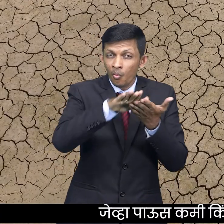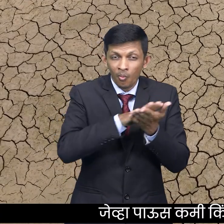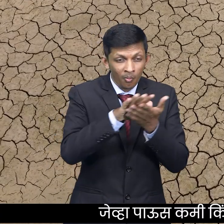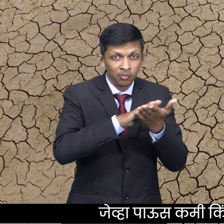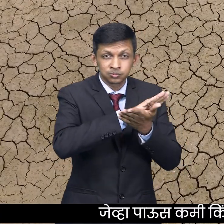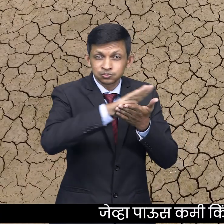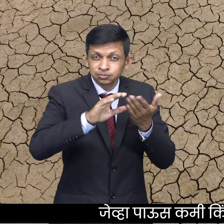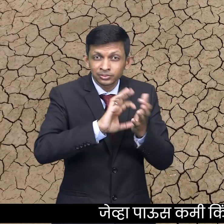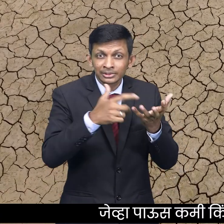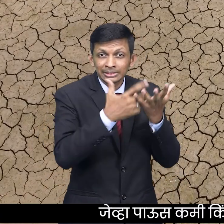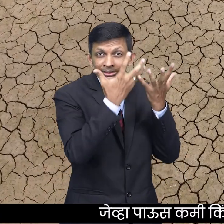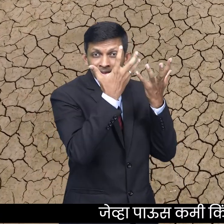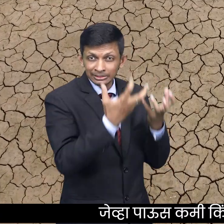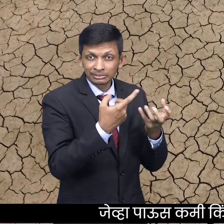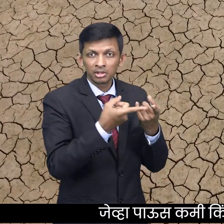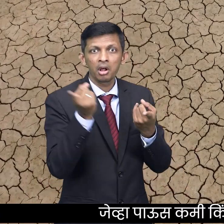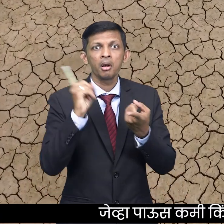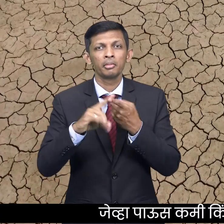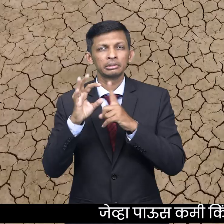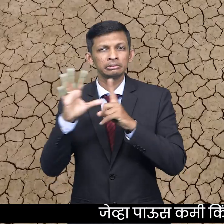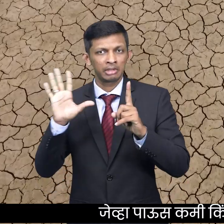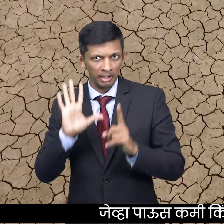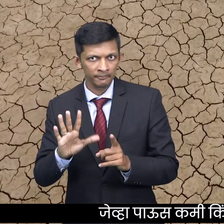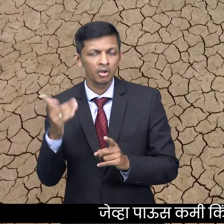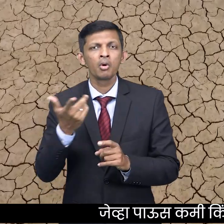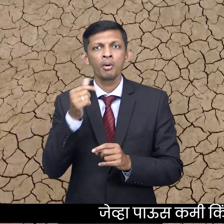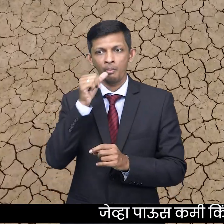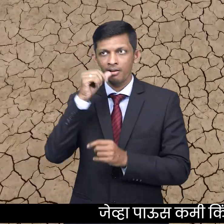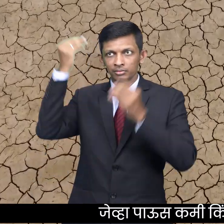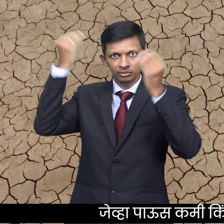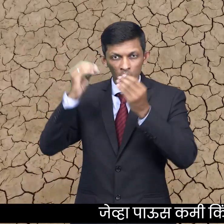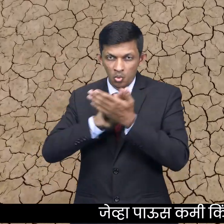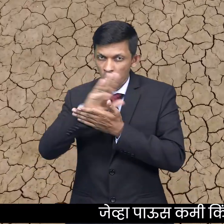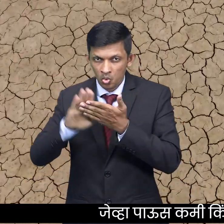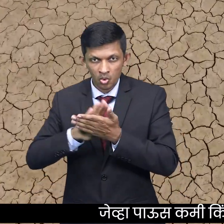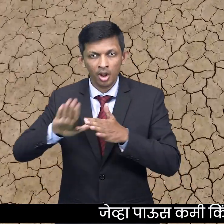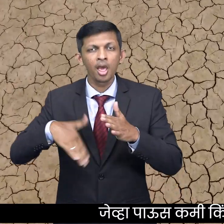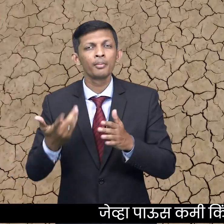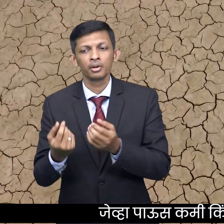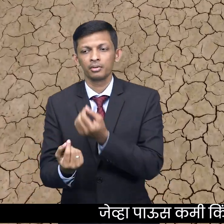जेव्हा पाऊस कमी किंवा अजिबात पडत नाही तेव्हा दुष्काळ पडतो.